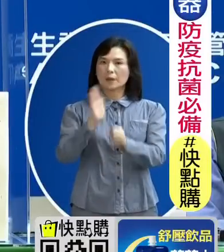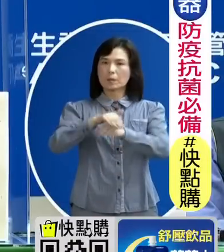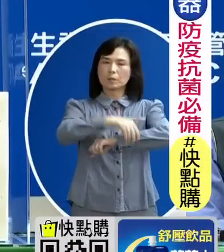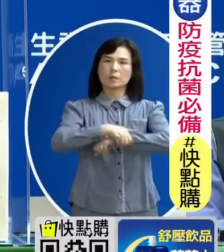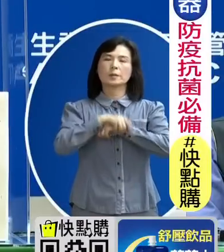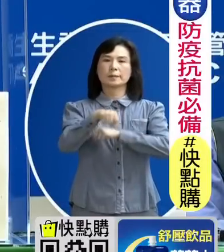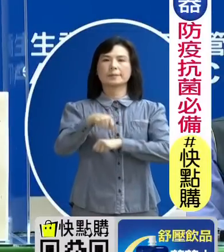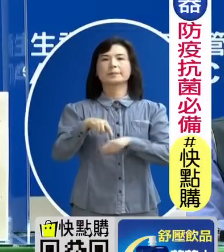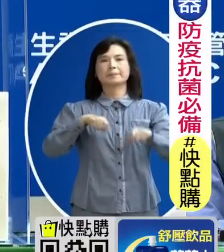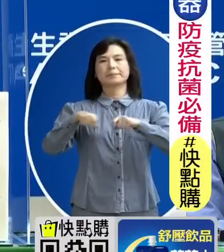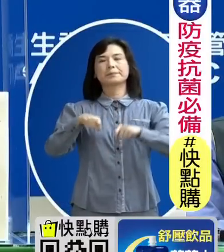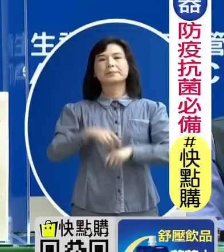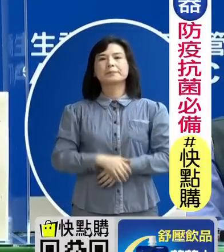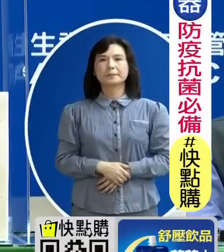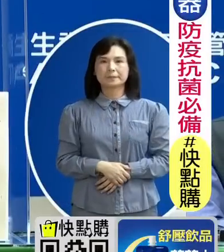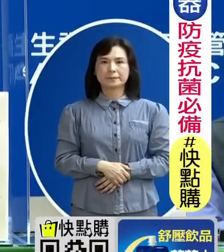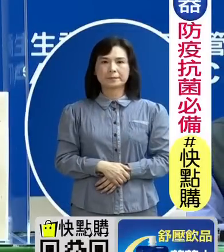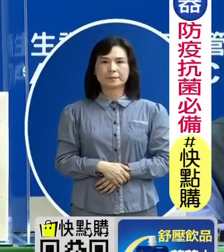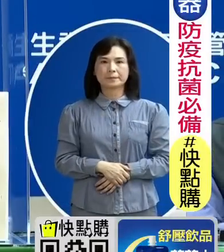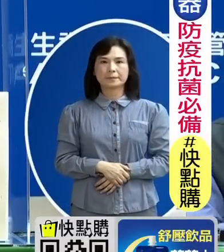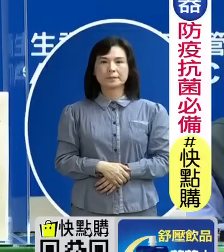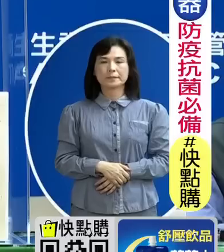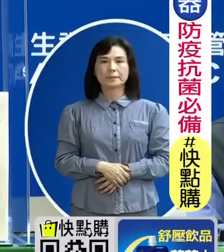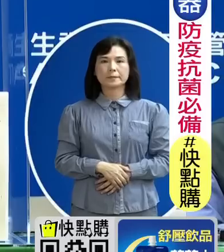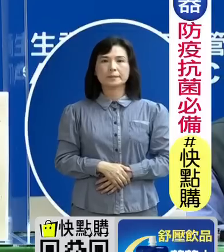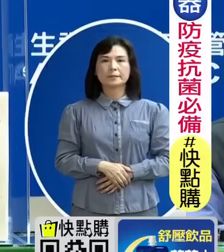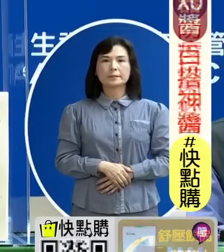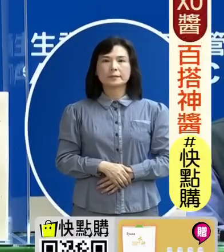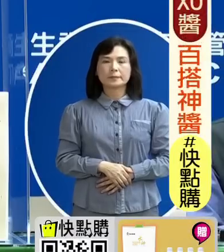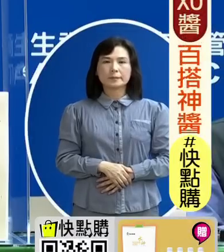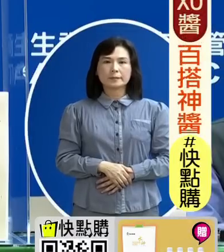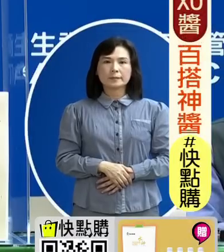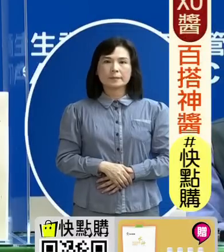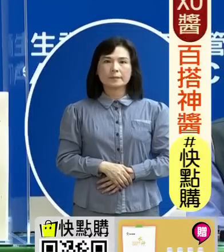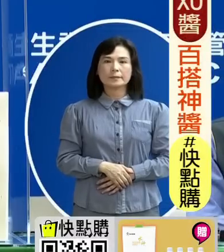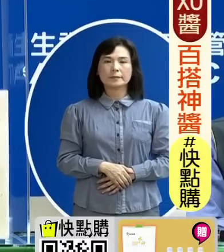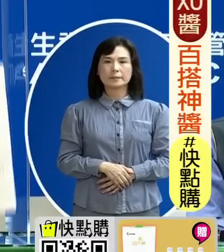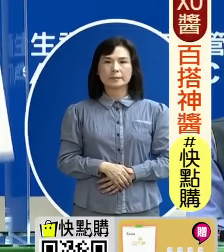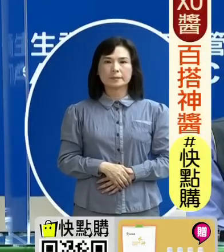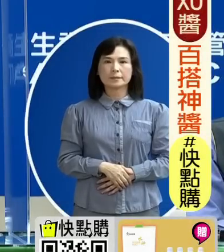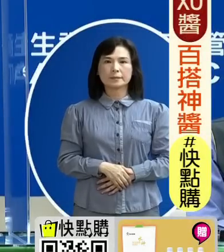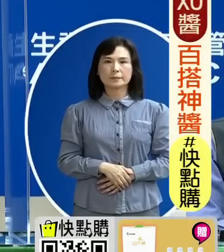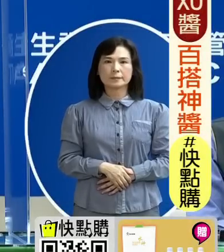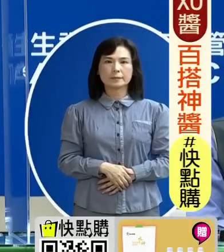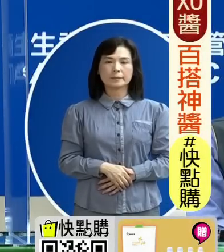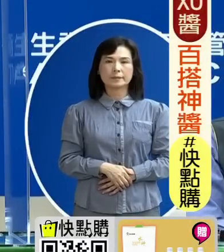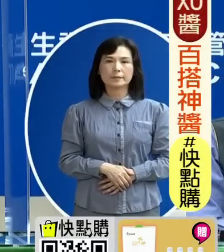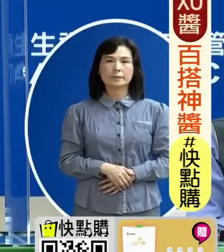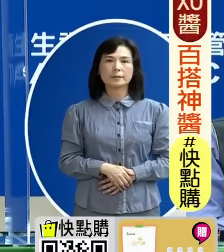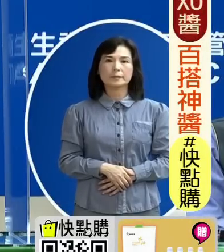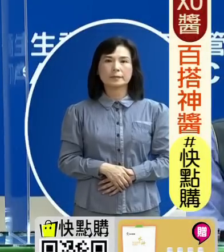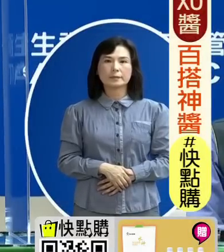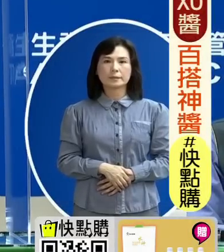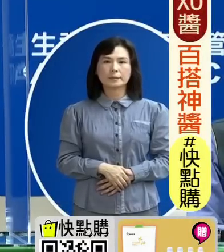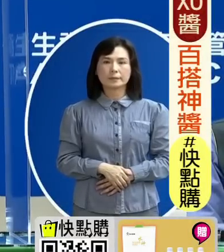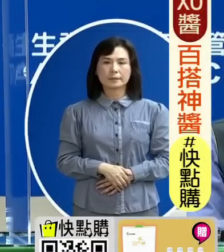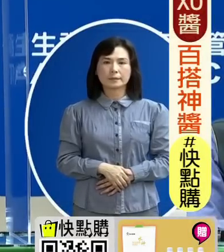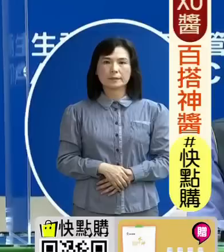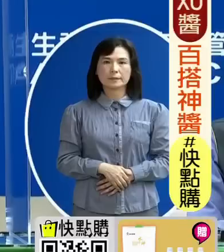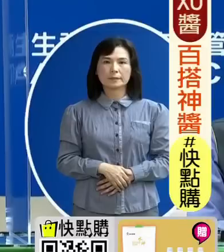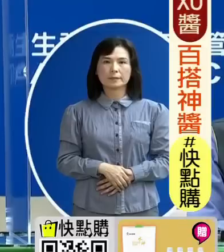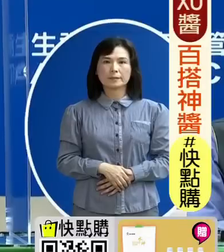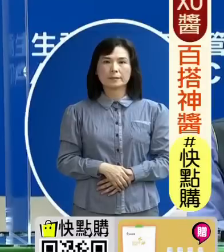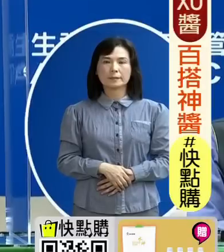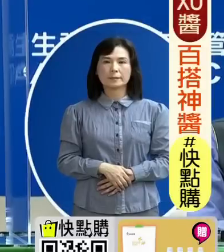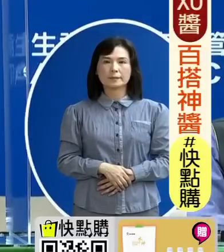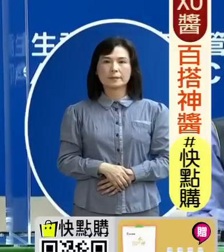能印，然后他们对方就去问吉普力，吉普力说从来没有跟台湾谈过这个事情，就被骗了嘛。所以有诈骗，有